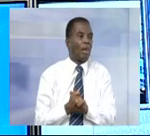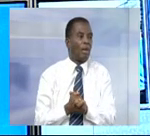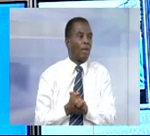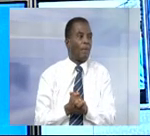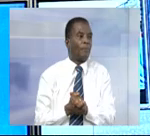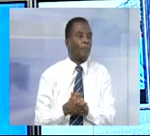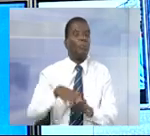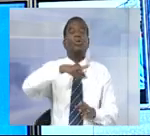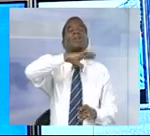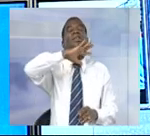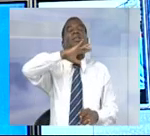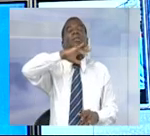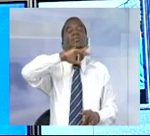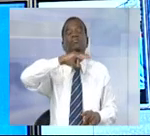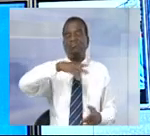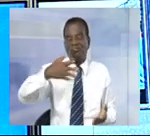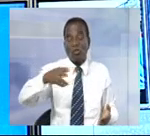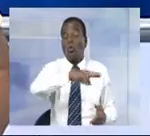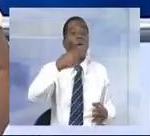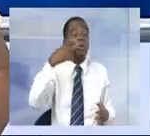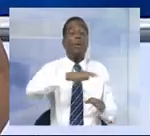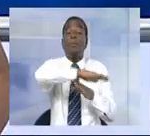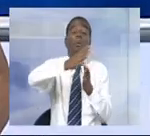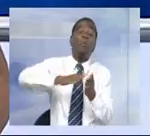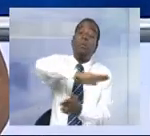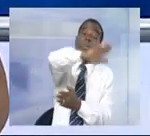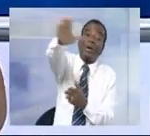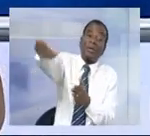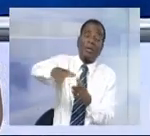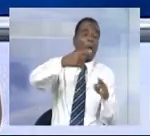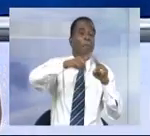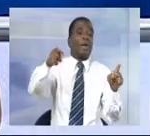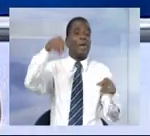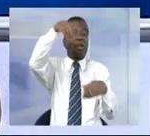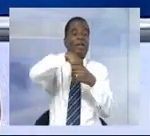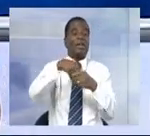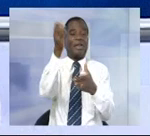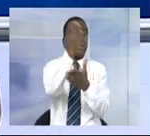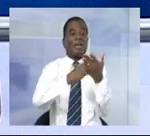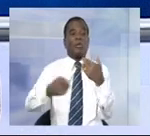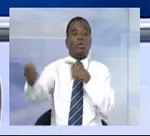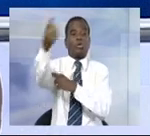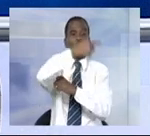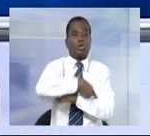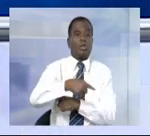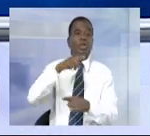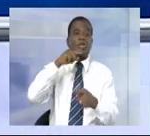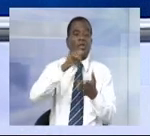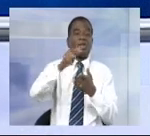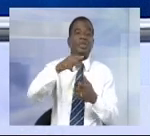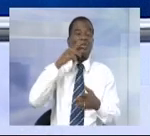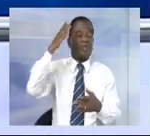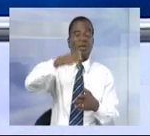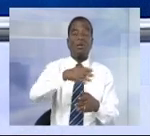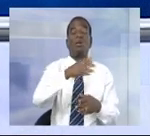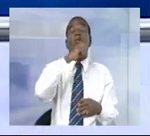Les ordures, vous les voyez partout aujourd'hui à Abidjan, mais dans quelques jours, cela sera un vieux souvenir. Abidjan aura